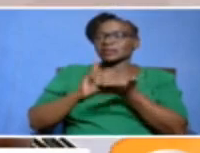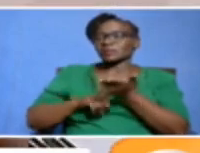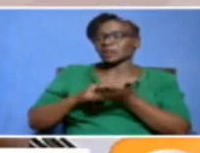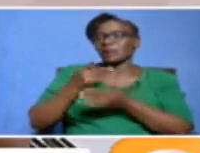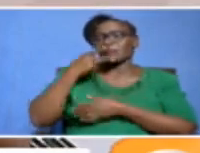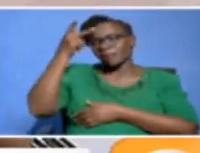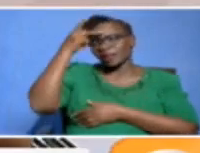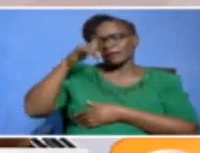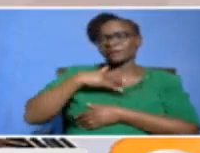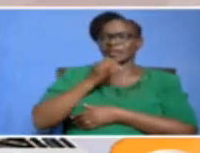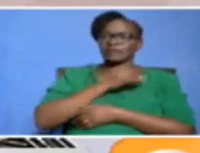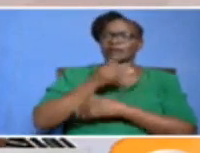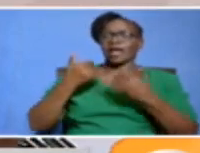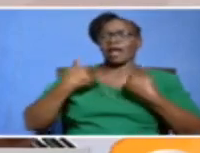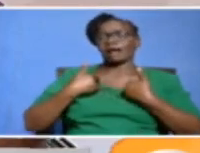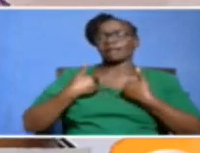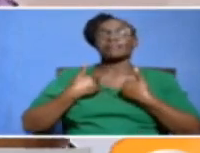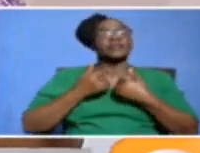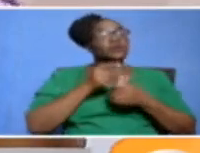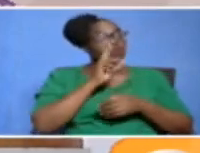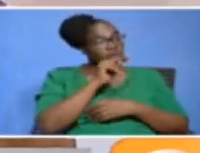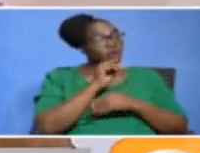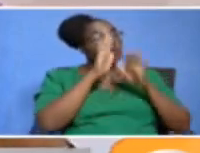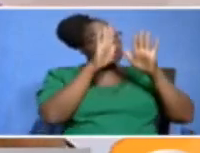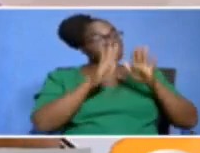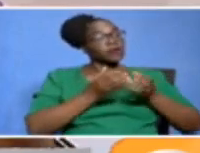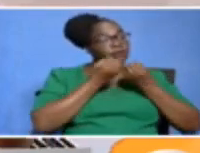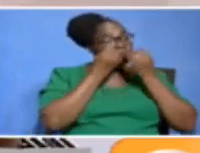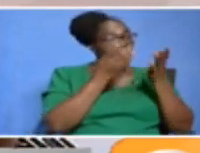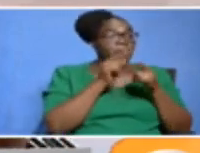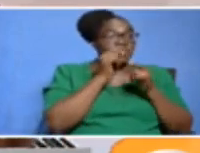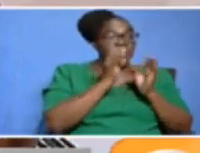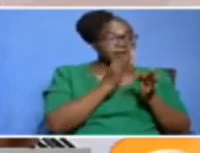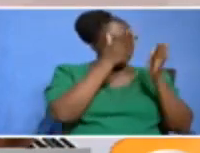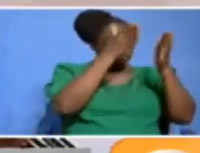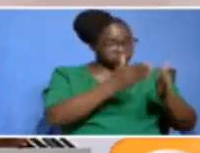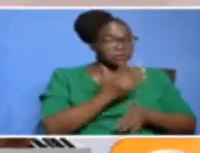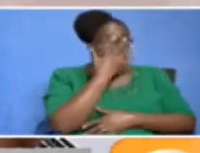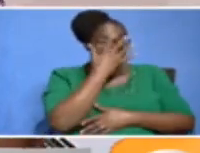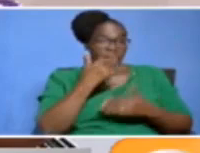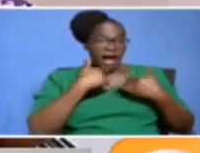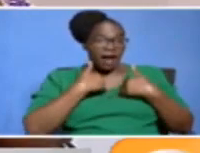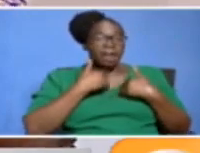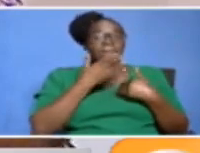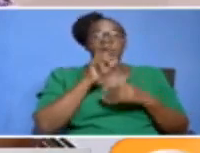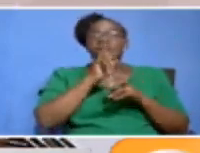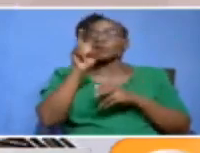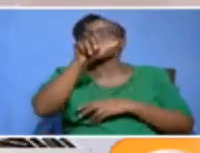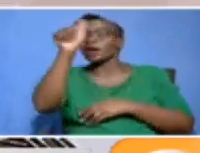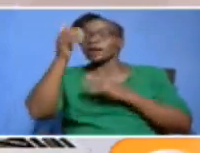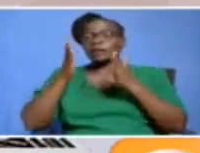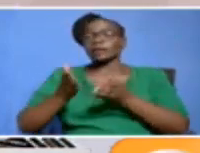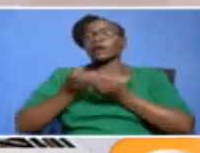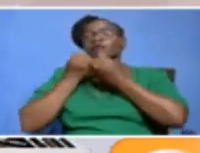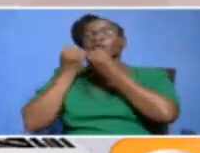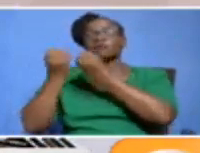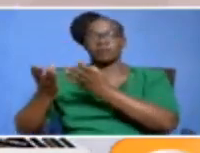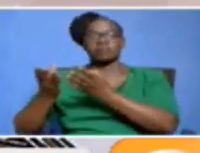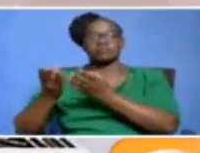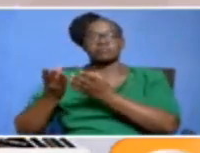vizuri waambiwe, na kama hutawaambia tafuta mtu ile ambaye unaona kama anaweza akawaambia. Na pia ni vizuri